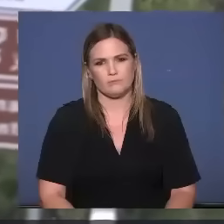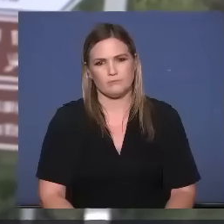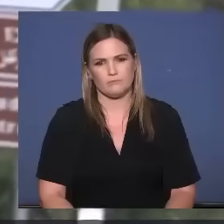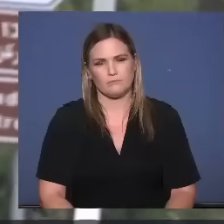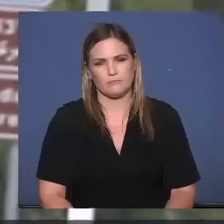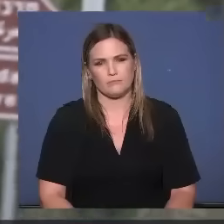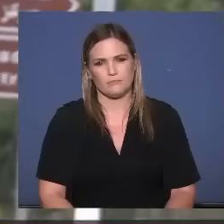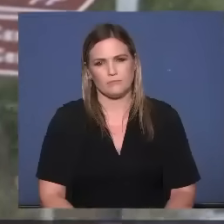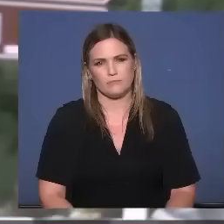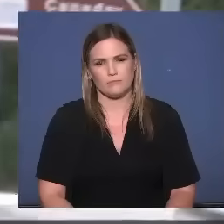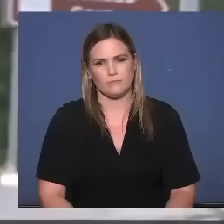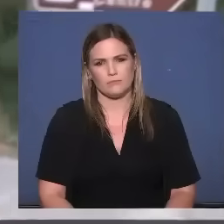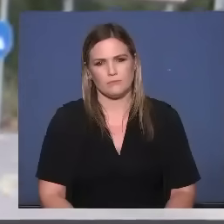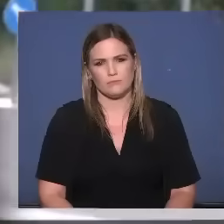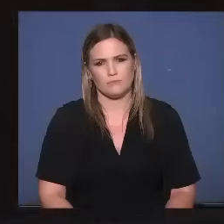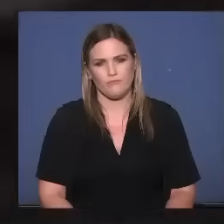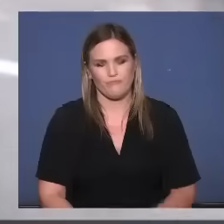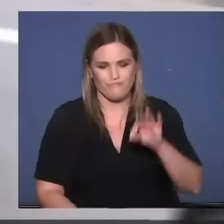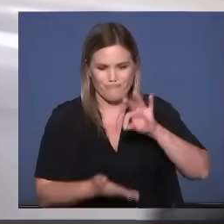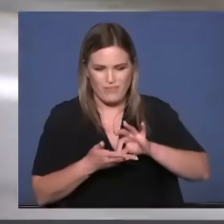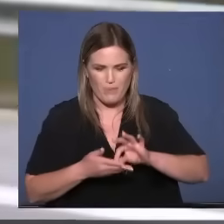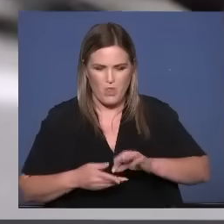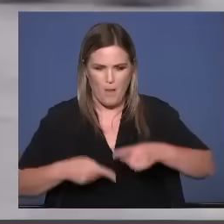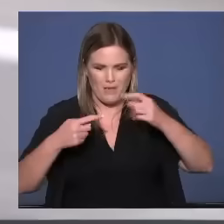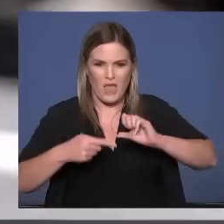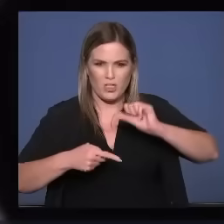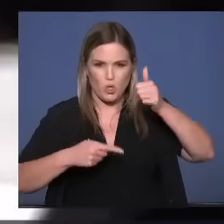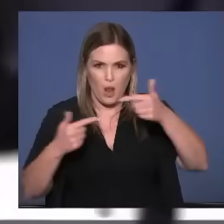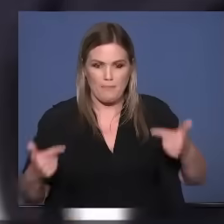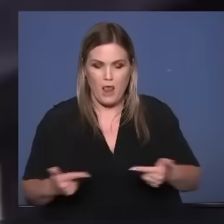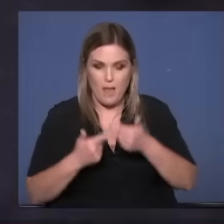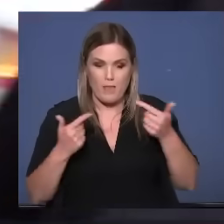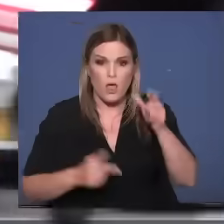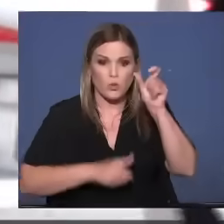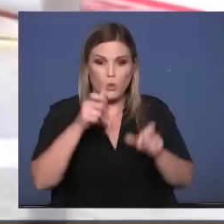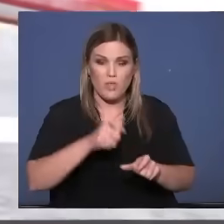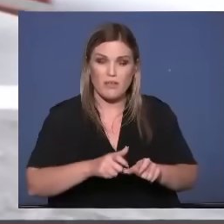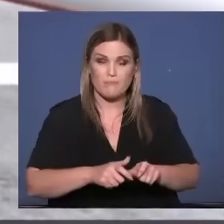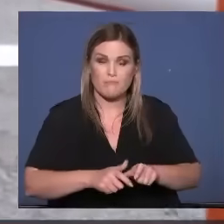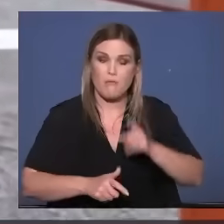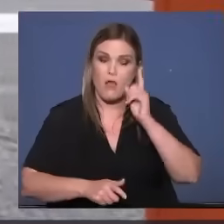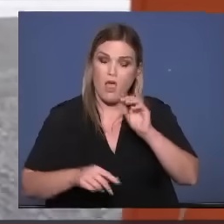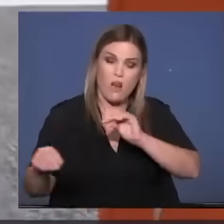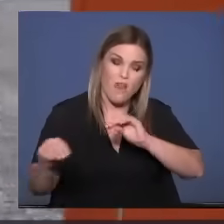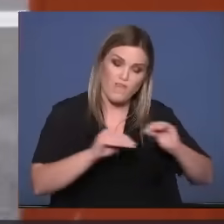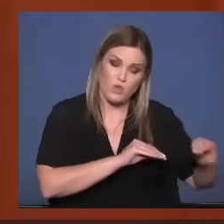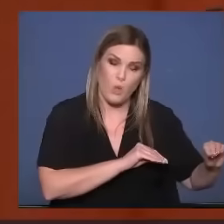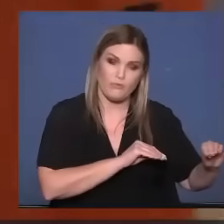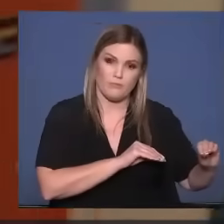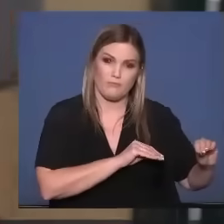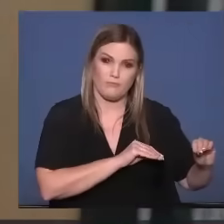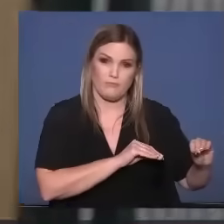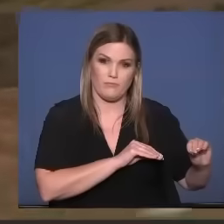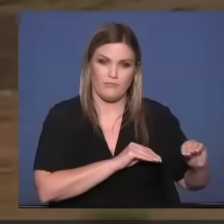הלב ביום הראשון למלחמה קיבלו התושבים הנחייה לפנות את המושבה הוותיקה היישוב מוקף משלושת עבריו